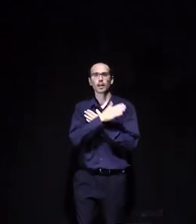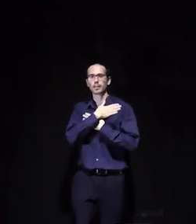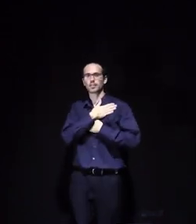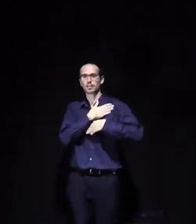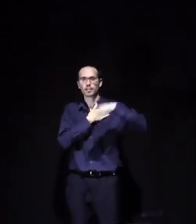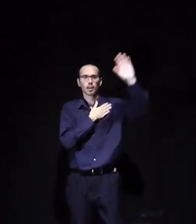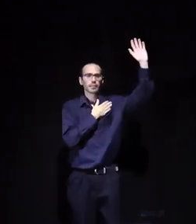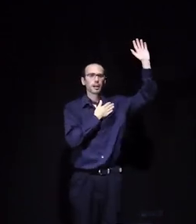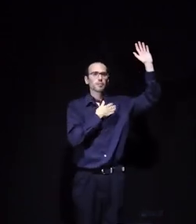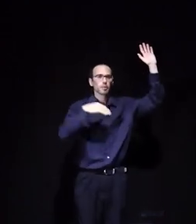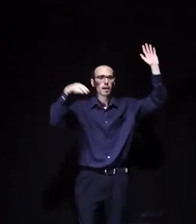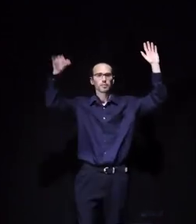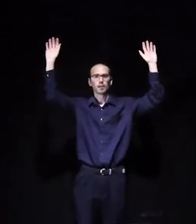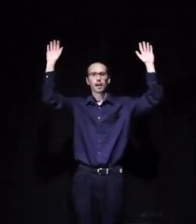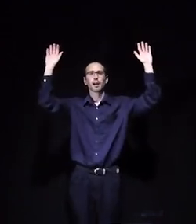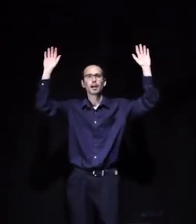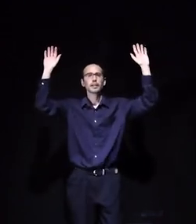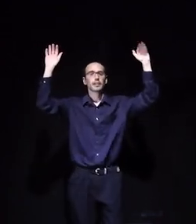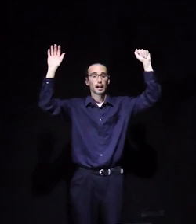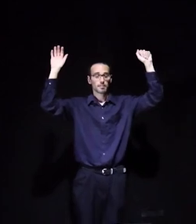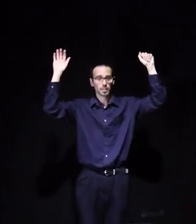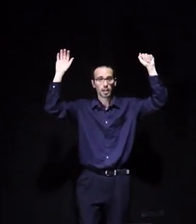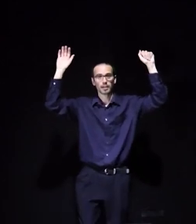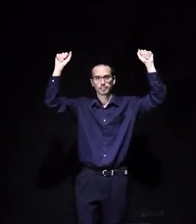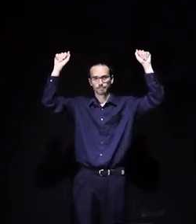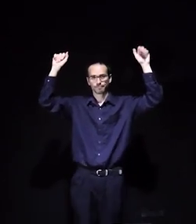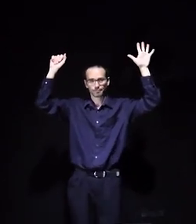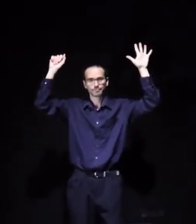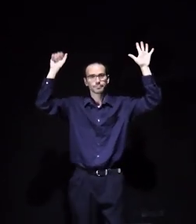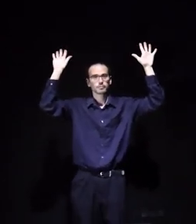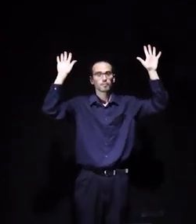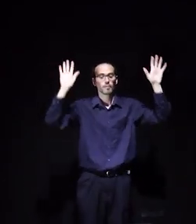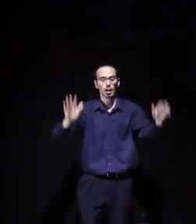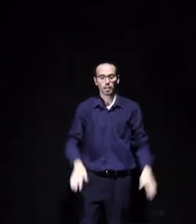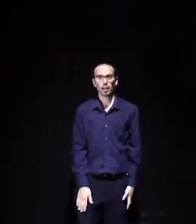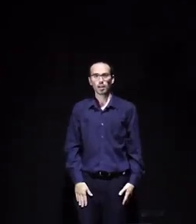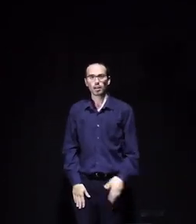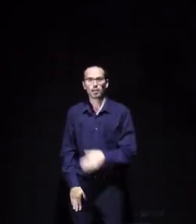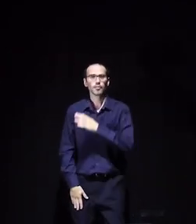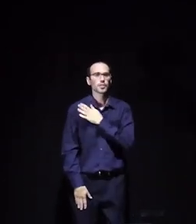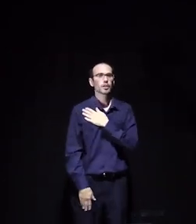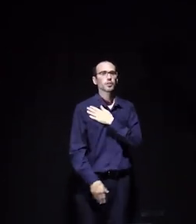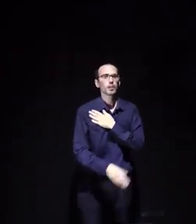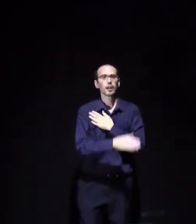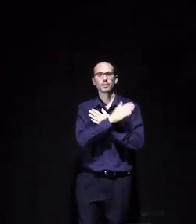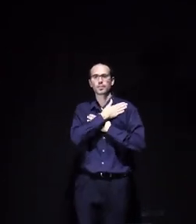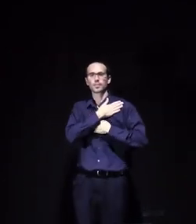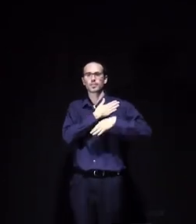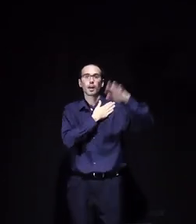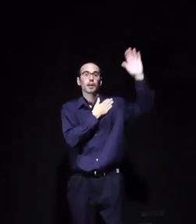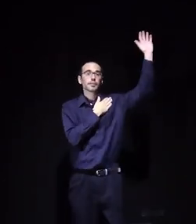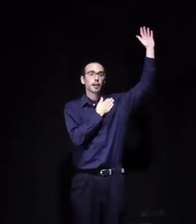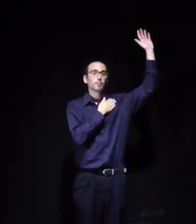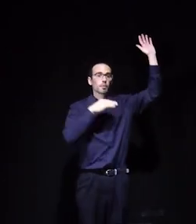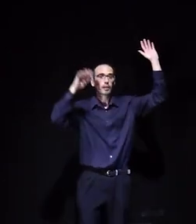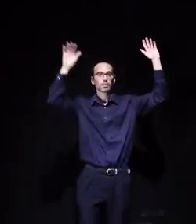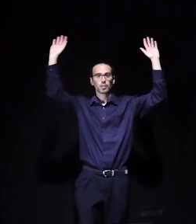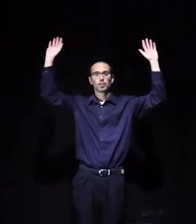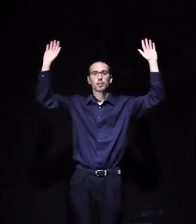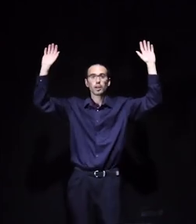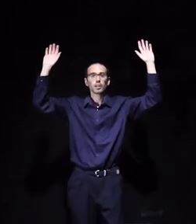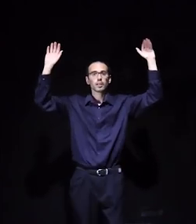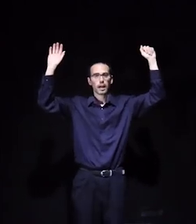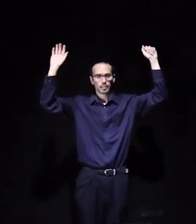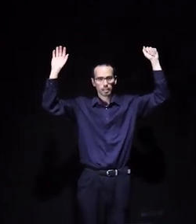Love's so nice, tell me why I'm sad. Love's so nice, tell me why